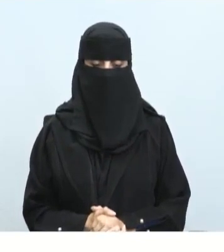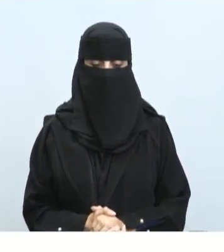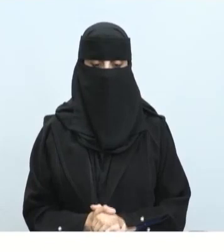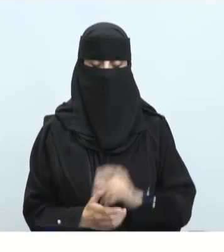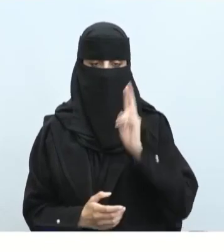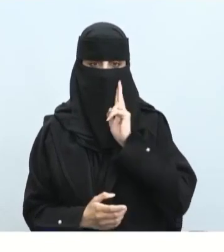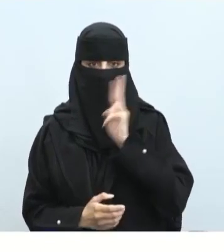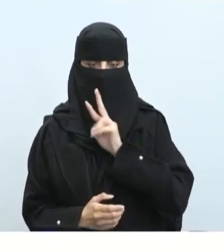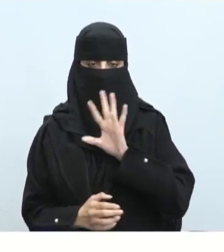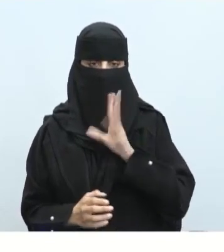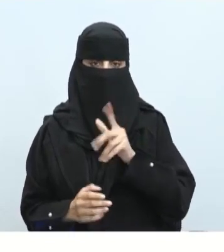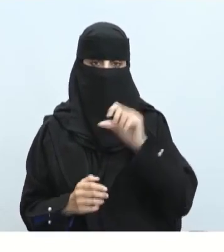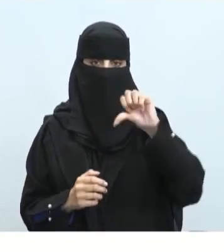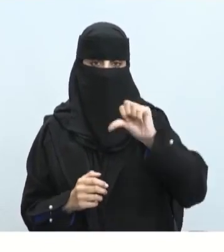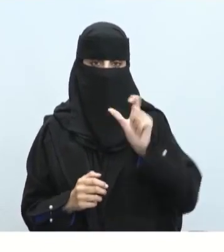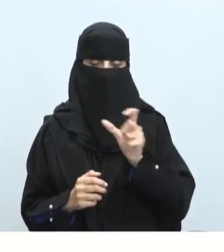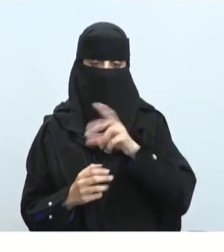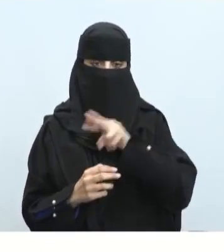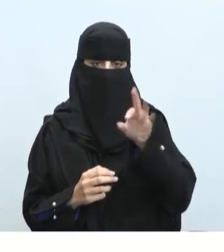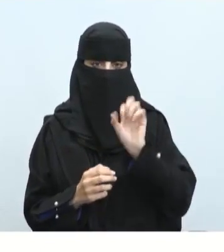الحروف الناسخه هي